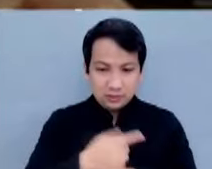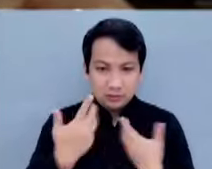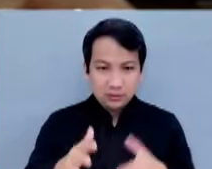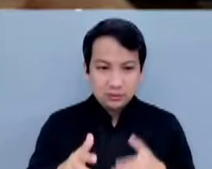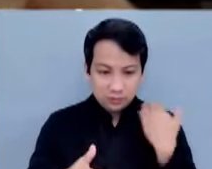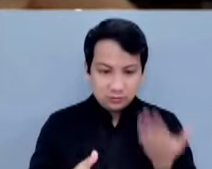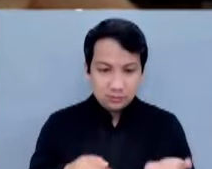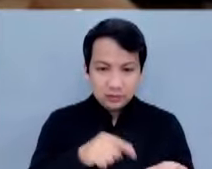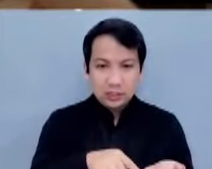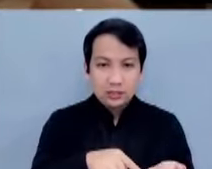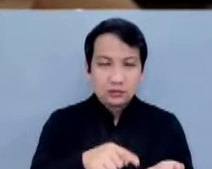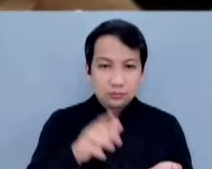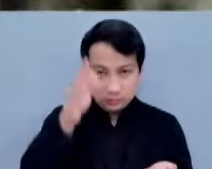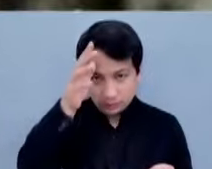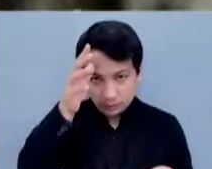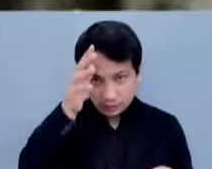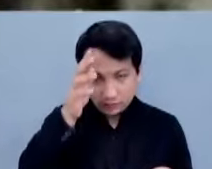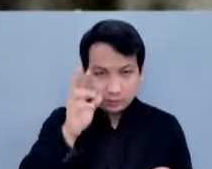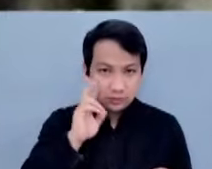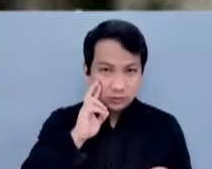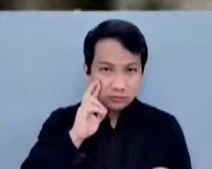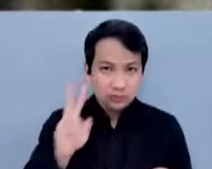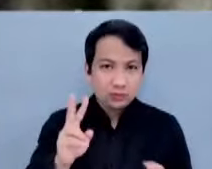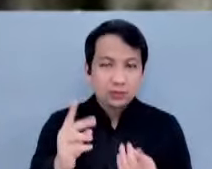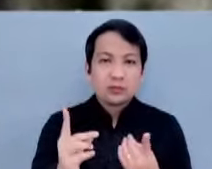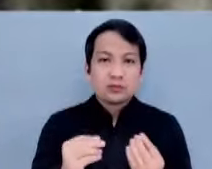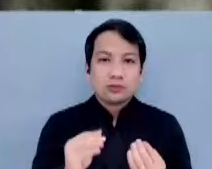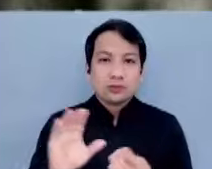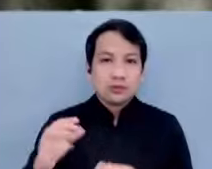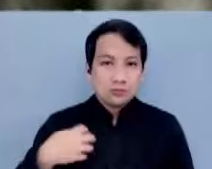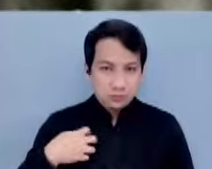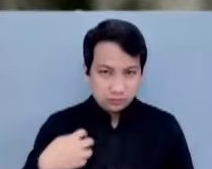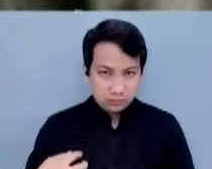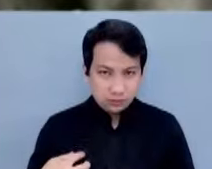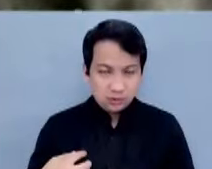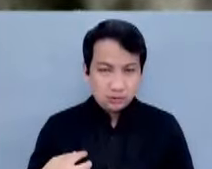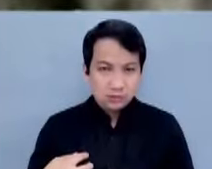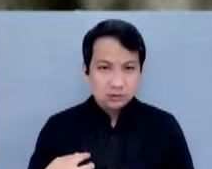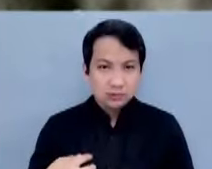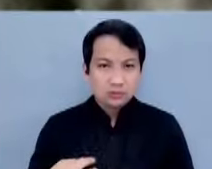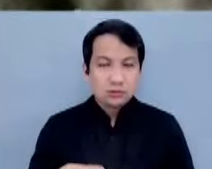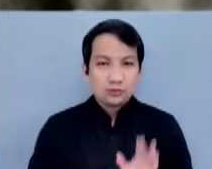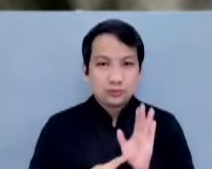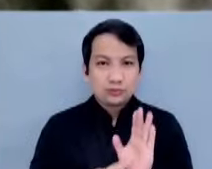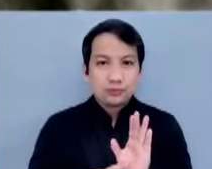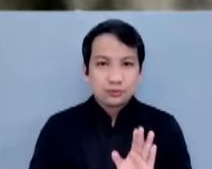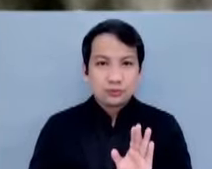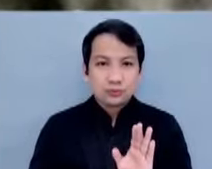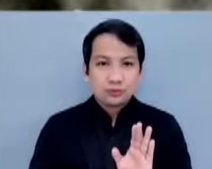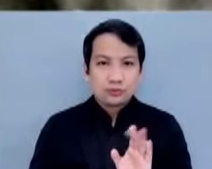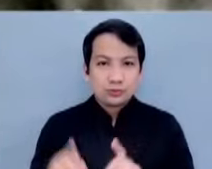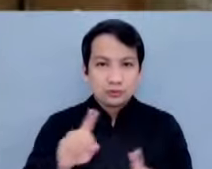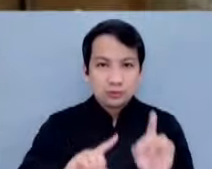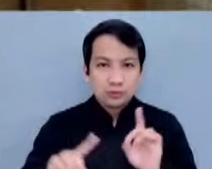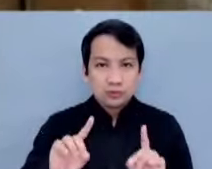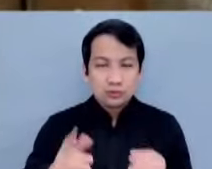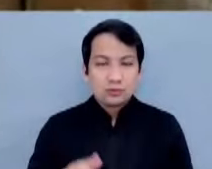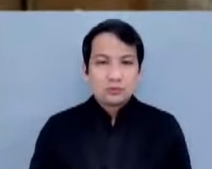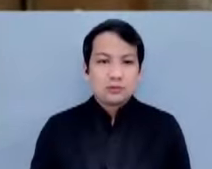Valdez. Isa raw sa mga gustong ipagawa sa kanya ng pulis ay isadula ang naabutan nila sa crime scene. They